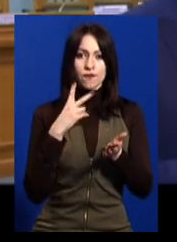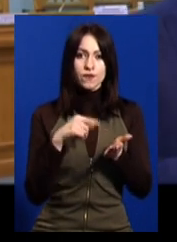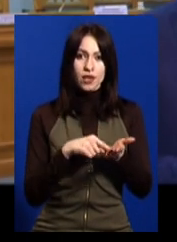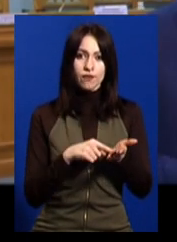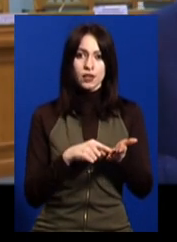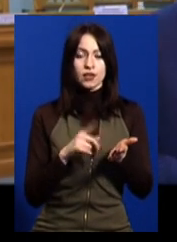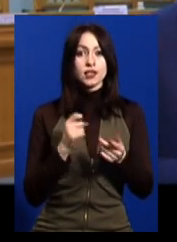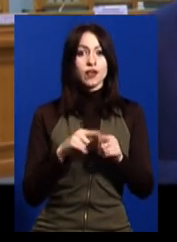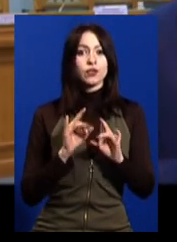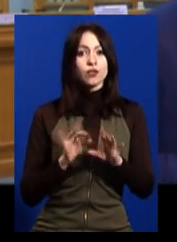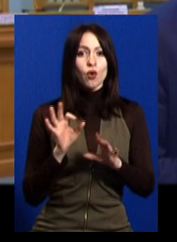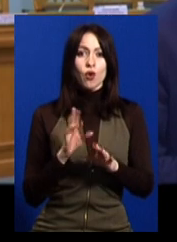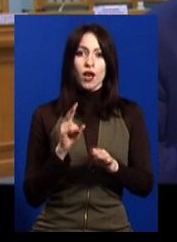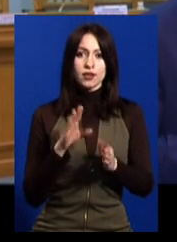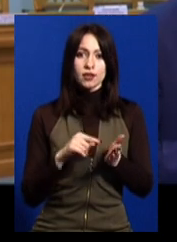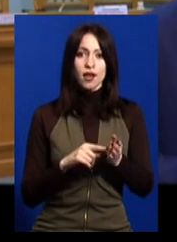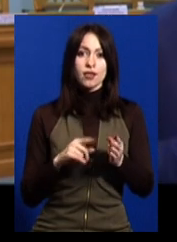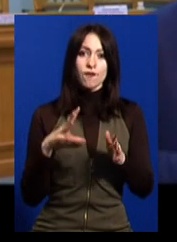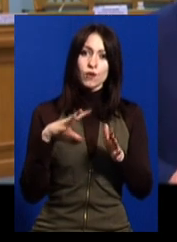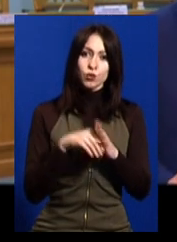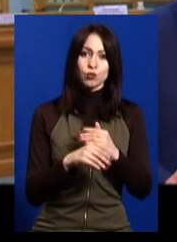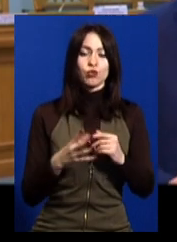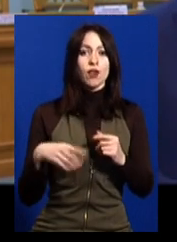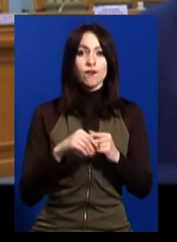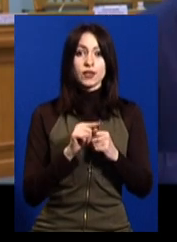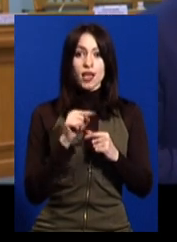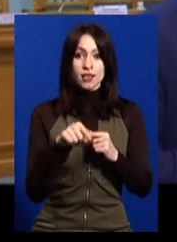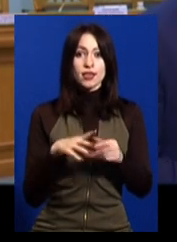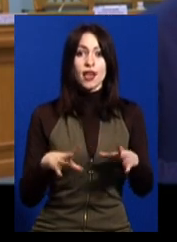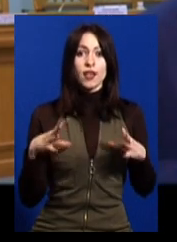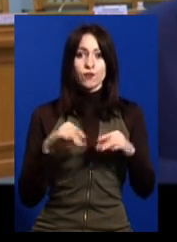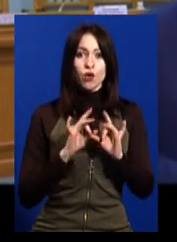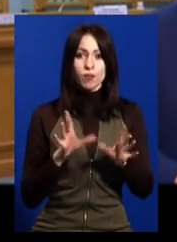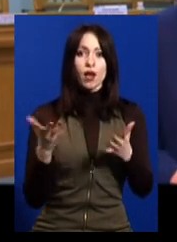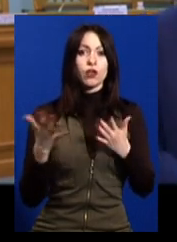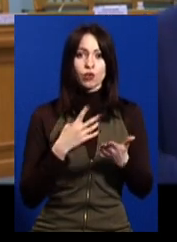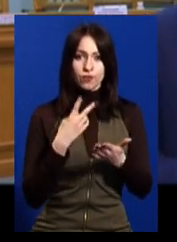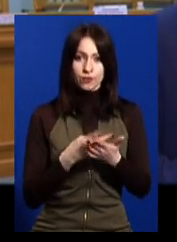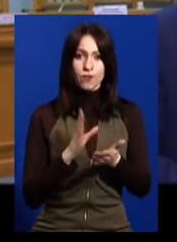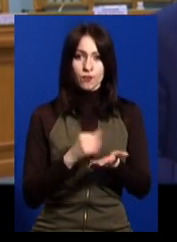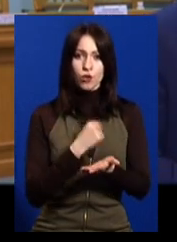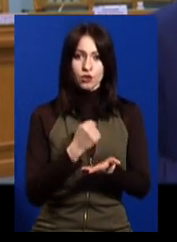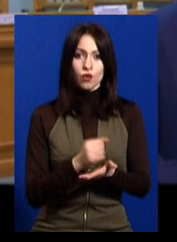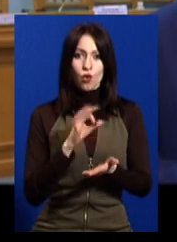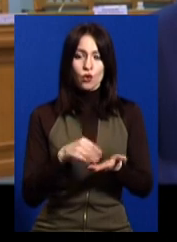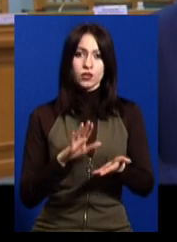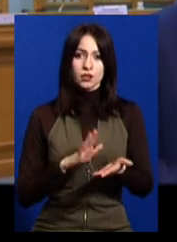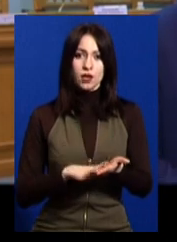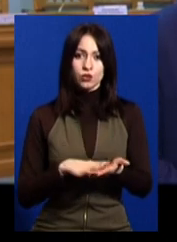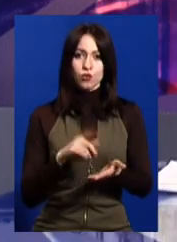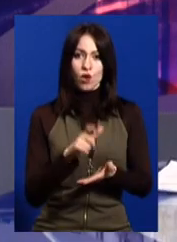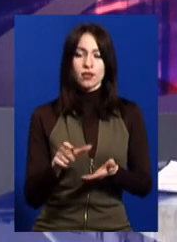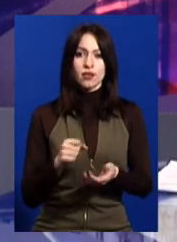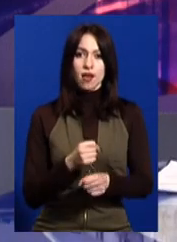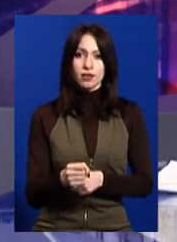В інформації про кандидатів включена вся та інформація, яка відображена в постановах про реєстрацію кандидатів.